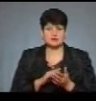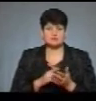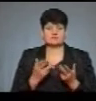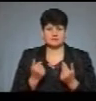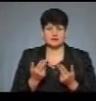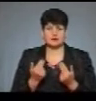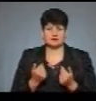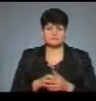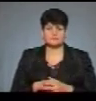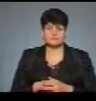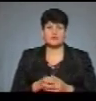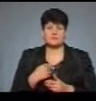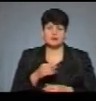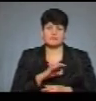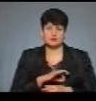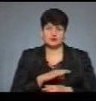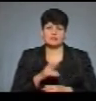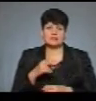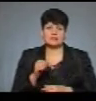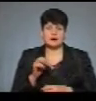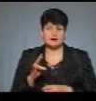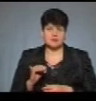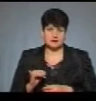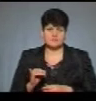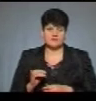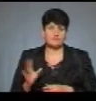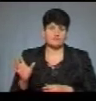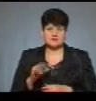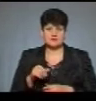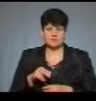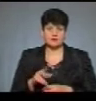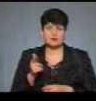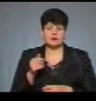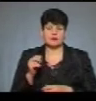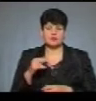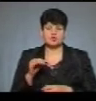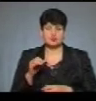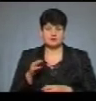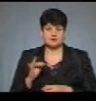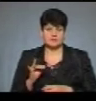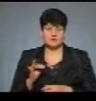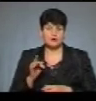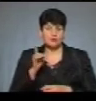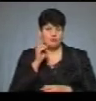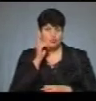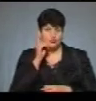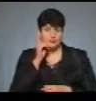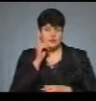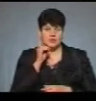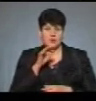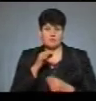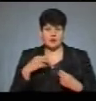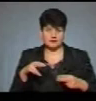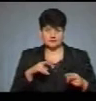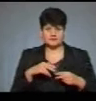Тернополя? Так, ми використовуємо дані, ну, всі ми ходимо з гаджетами, мобільні оператори слідкують за нами